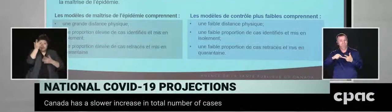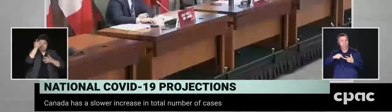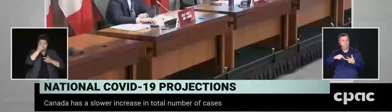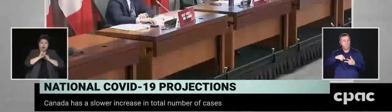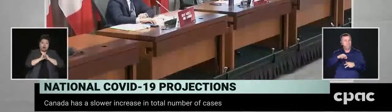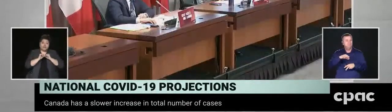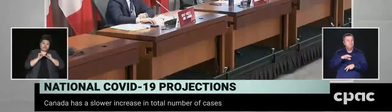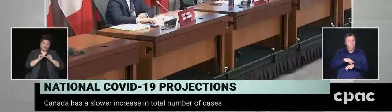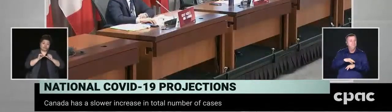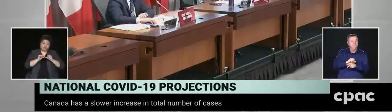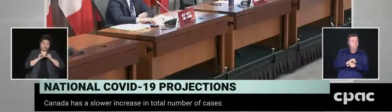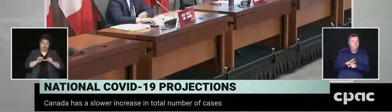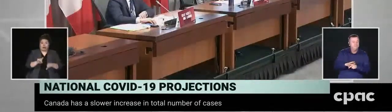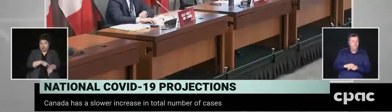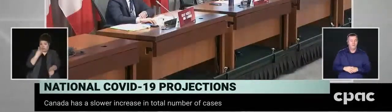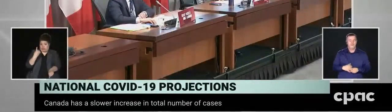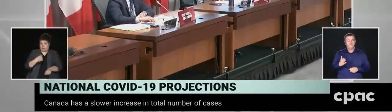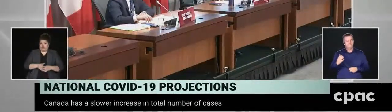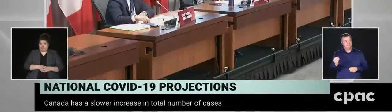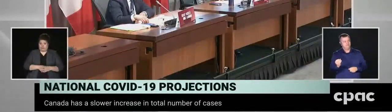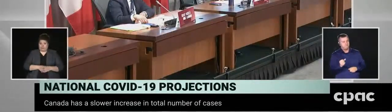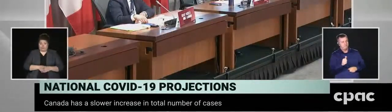Slide 14.